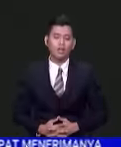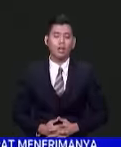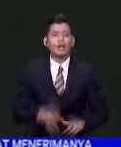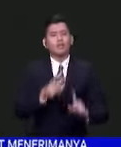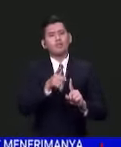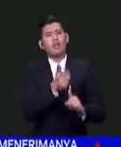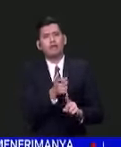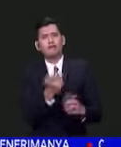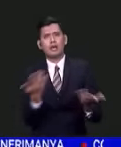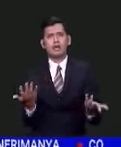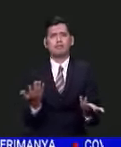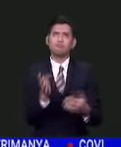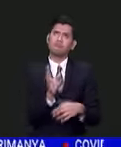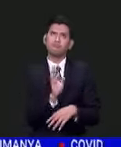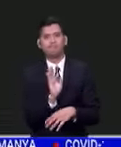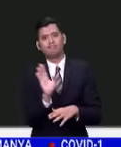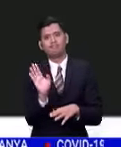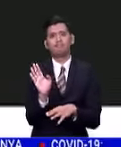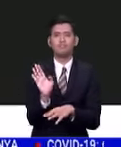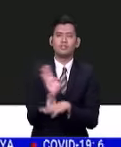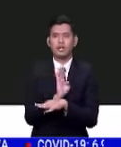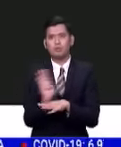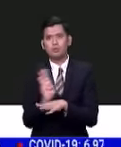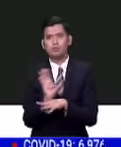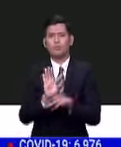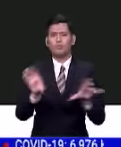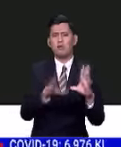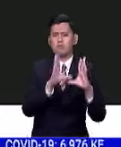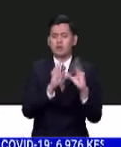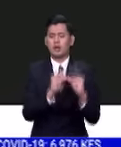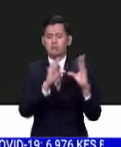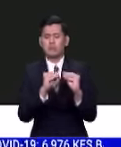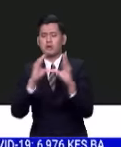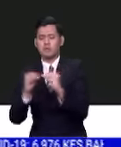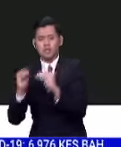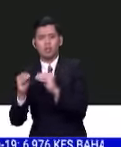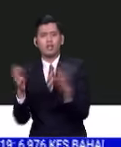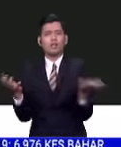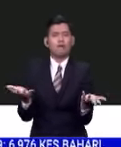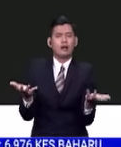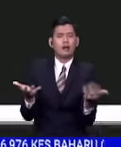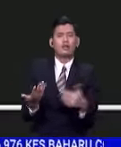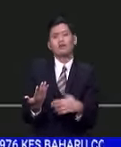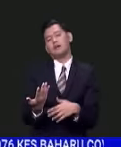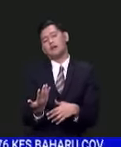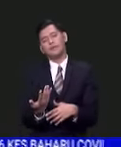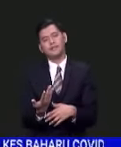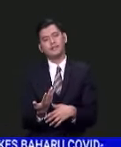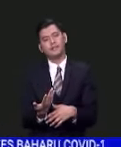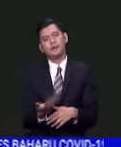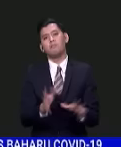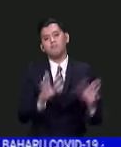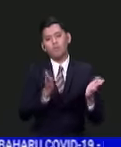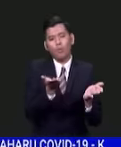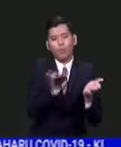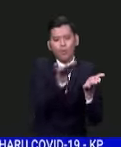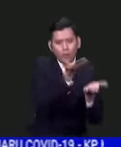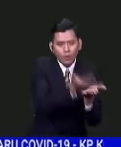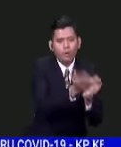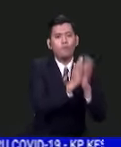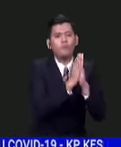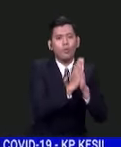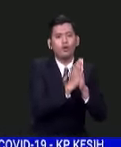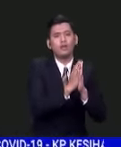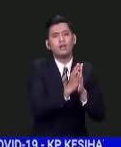Daripada duk sibuk buat EGM, pergilah mohon rayuan. Itu pun 14